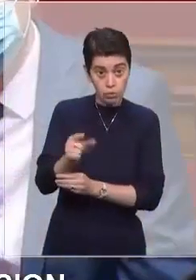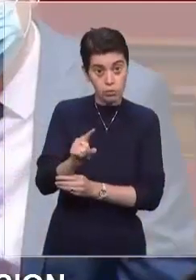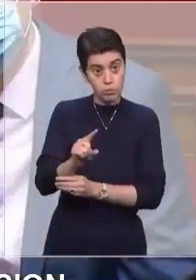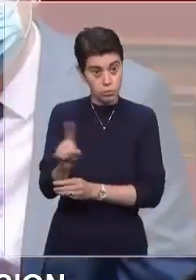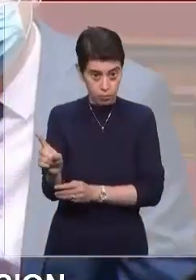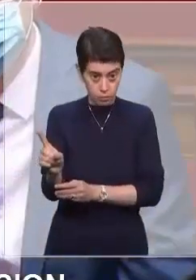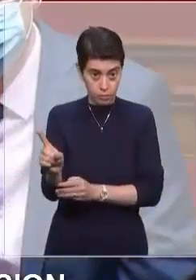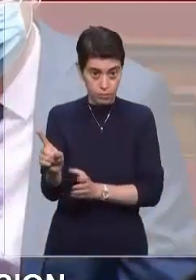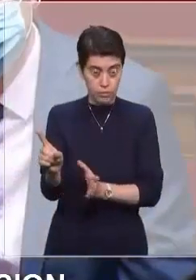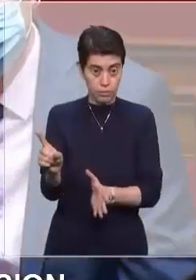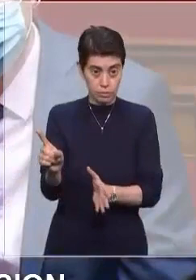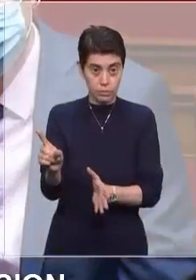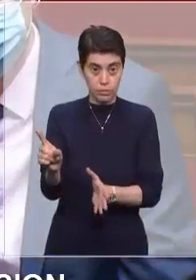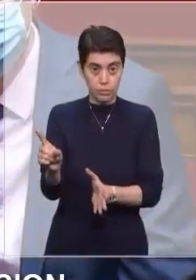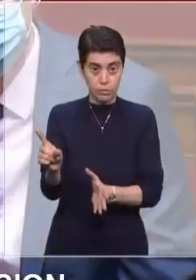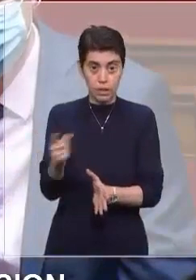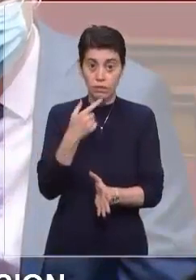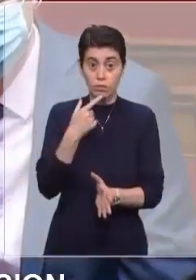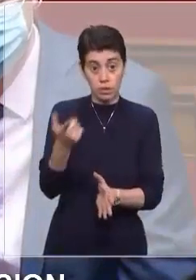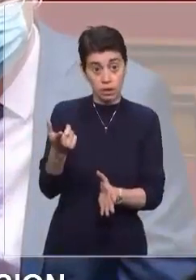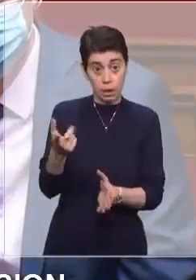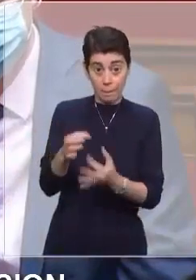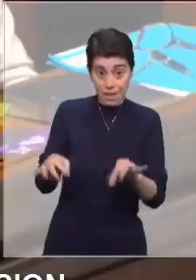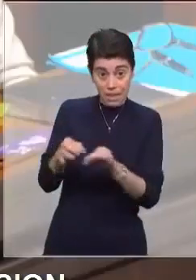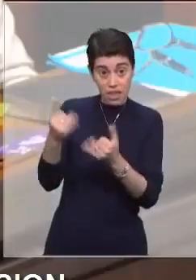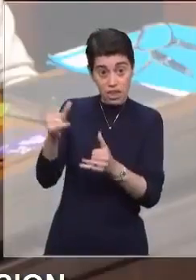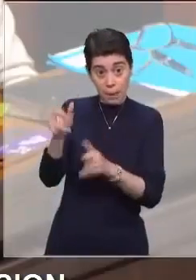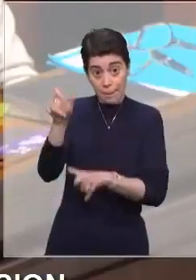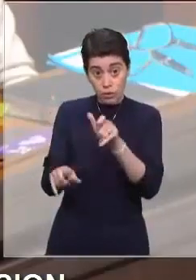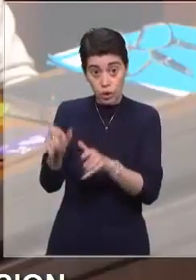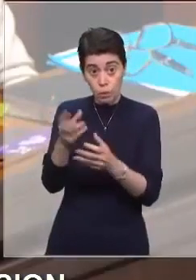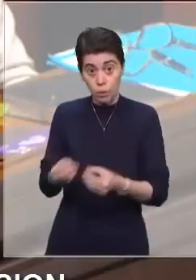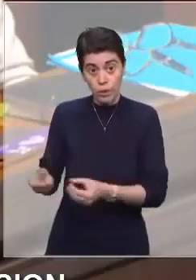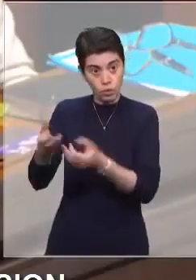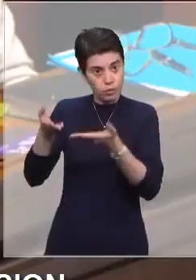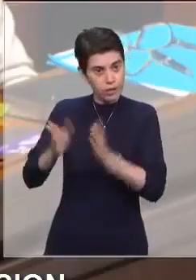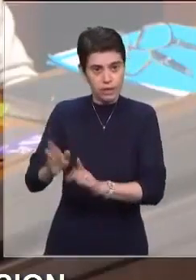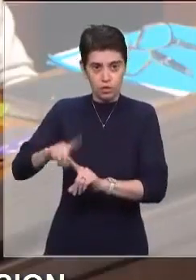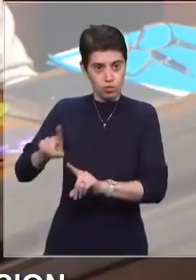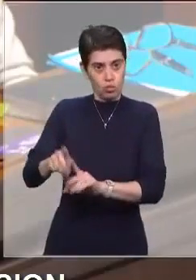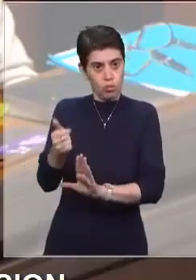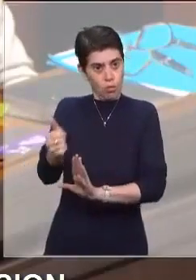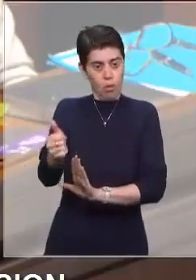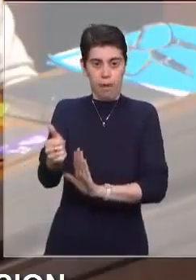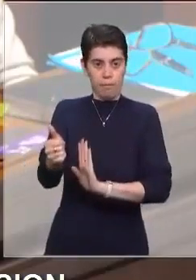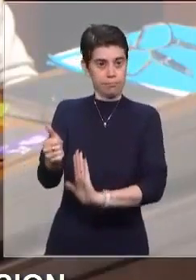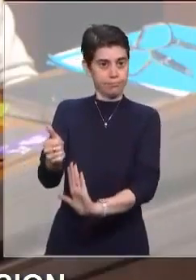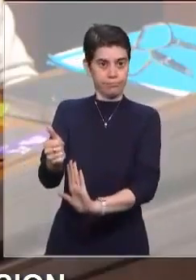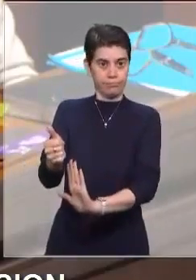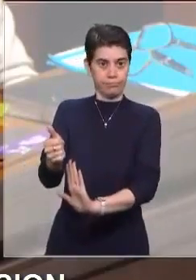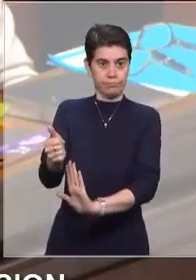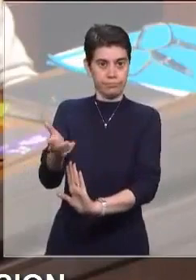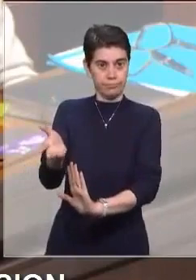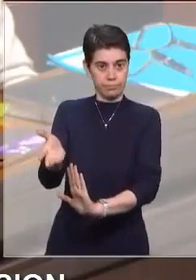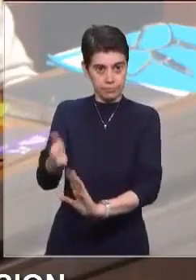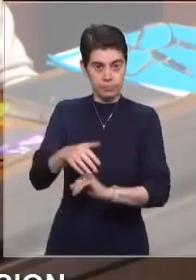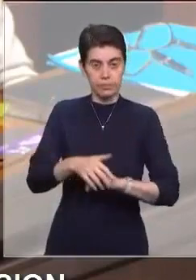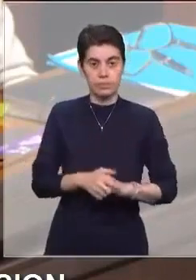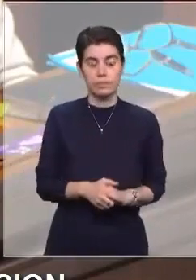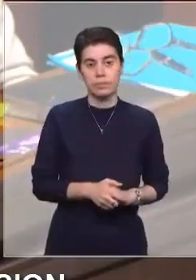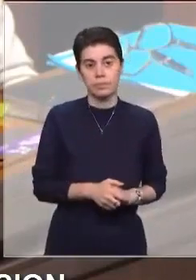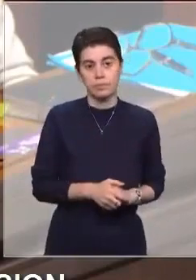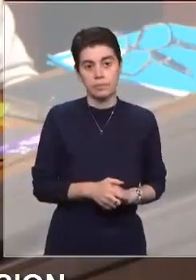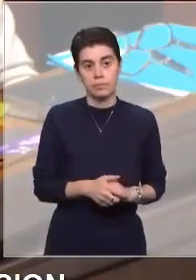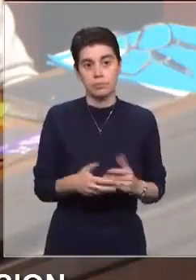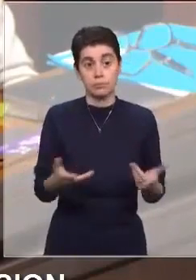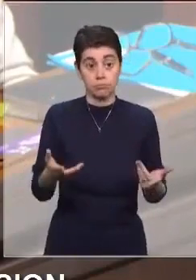fondamental de la souveraineté algérienne. Cela veut dire aussi que c'est aux Algériens et à eux seuls de